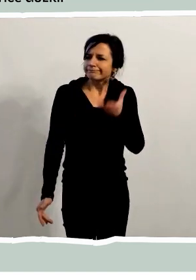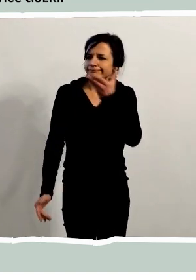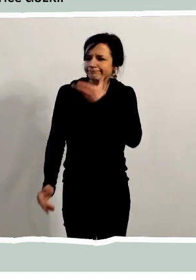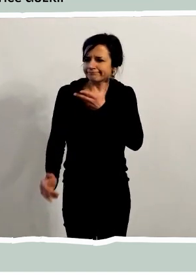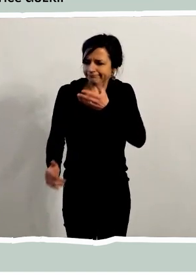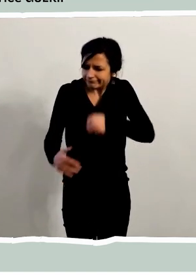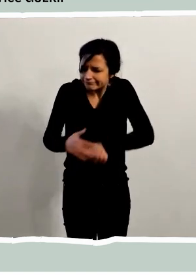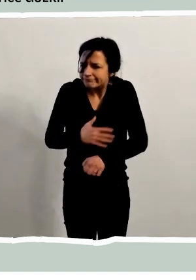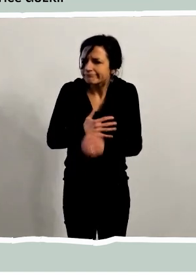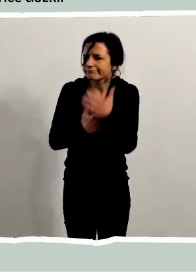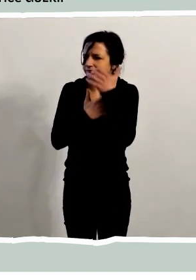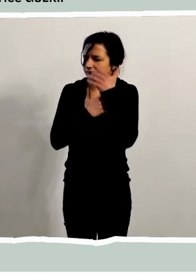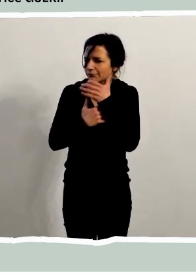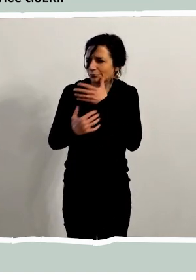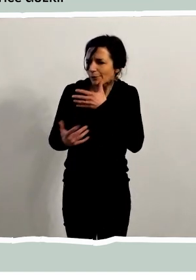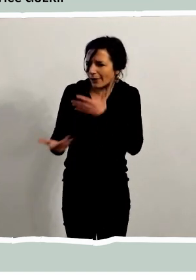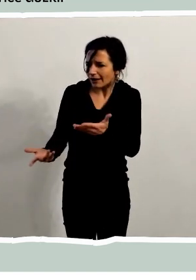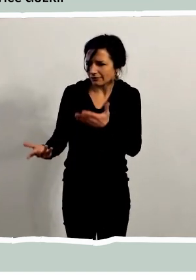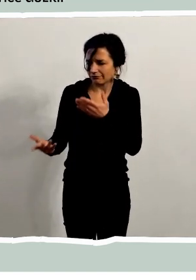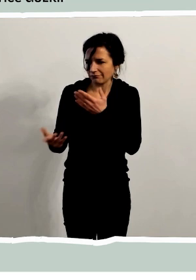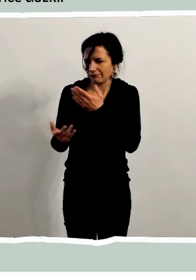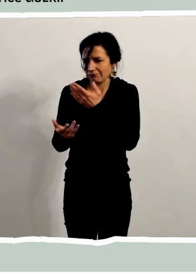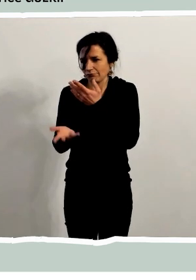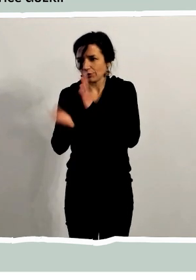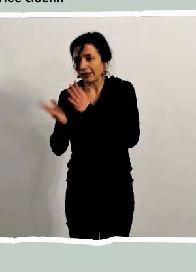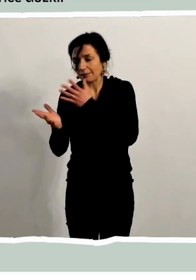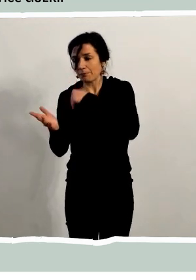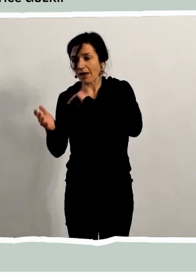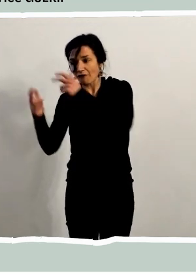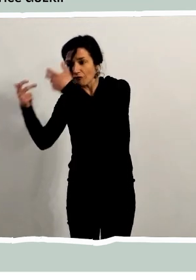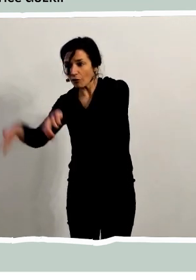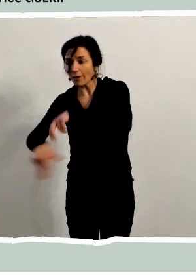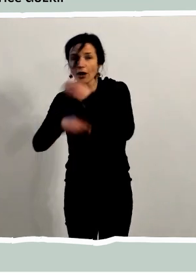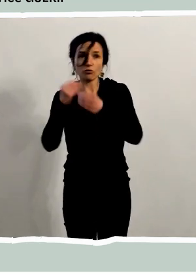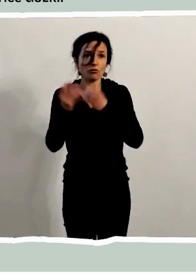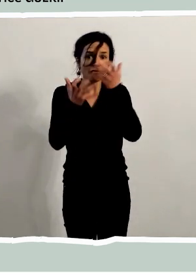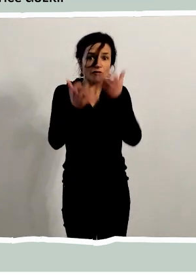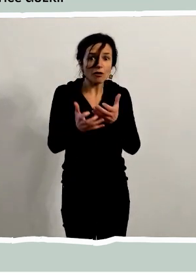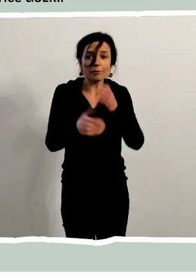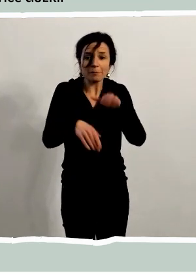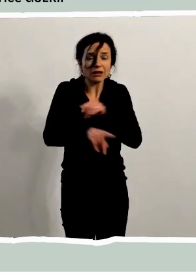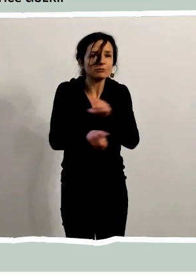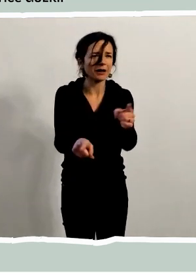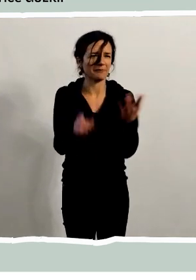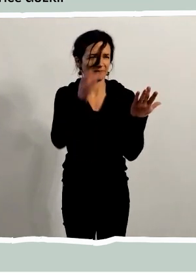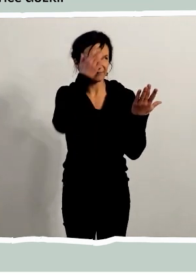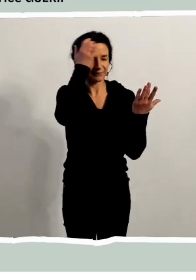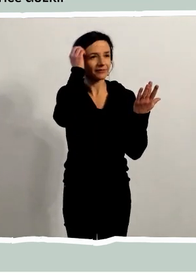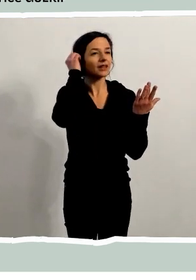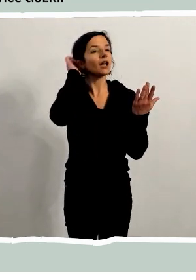volontaire ou involontaire. Alors, quels sont les éléments qui